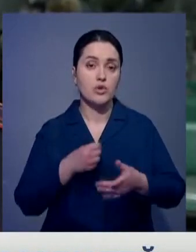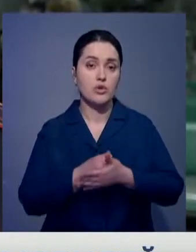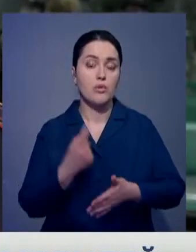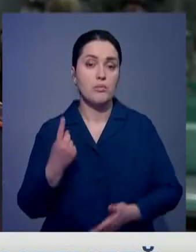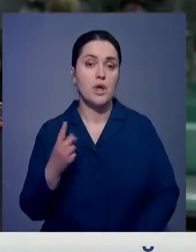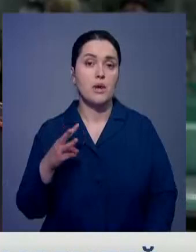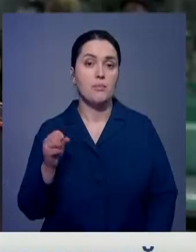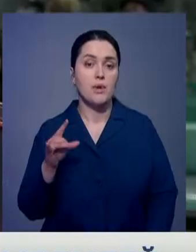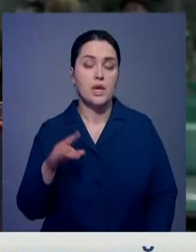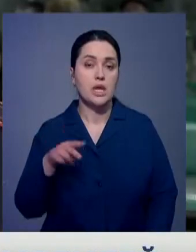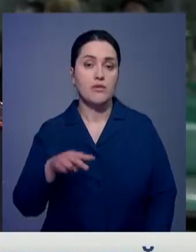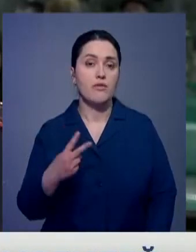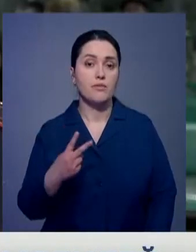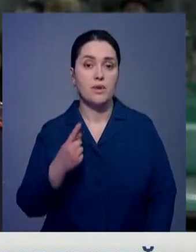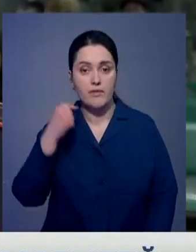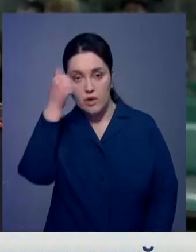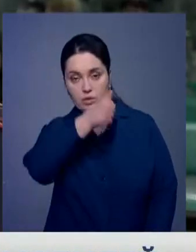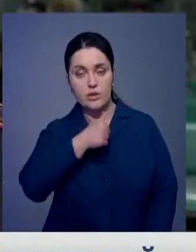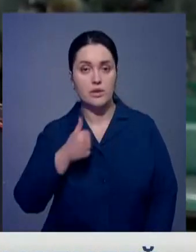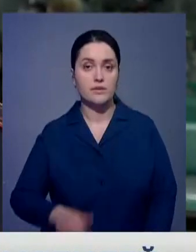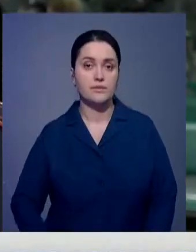1 марта 2021 года.